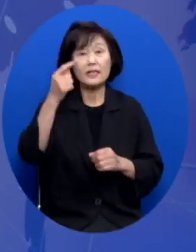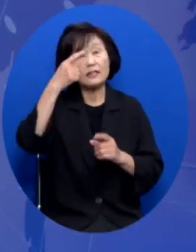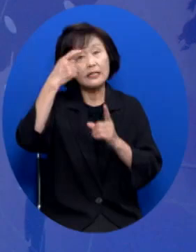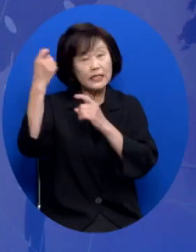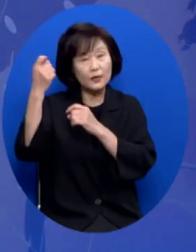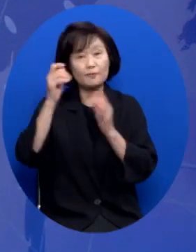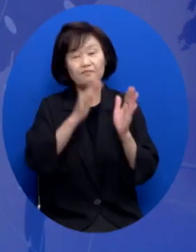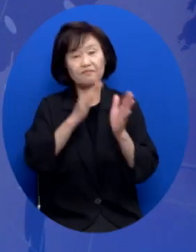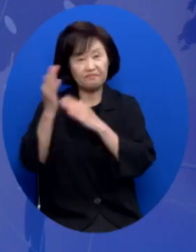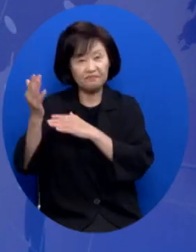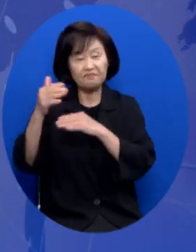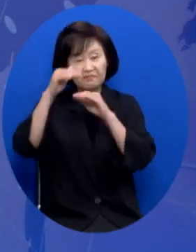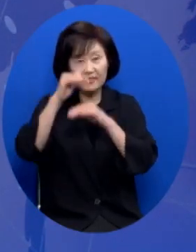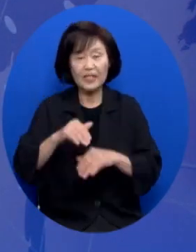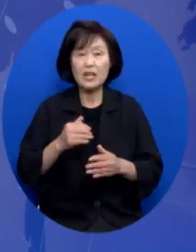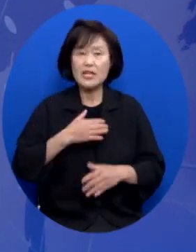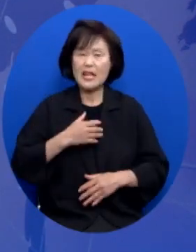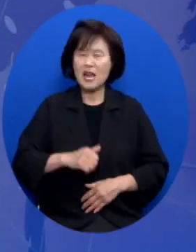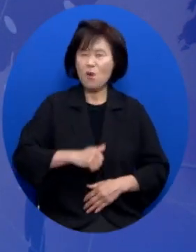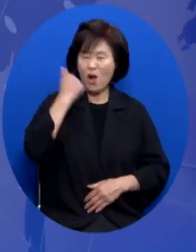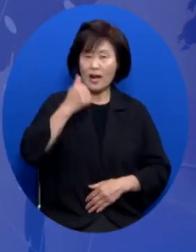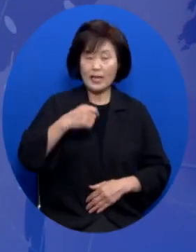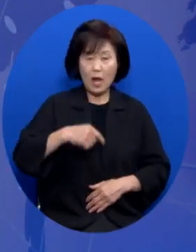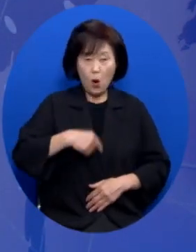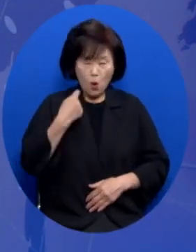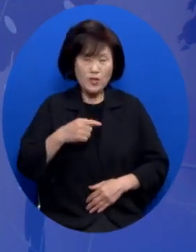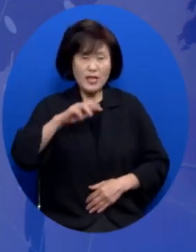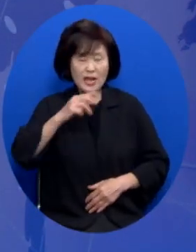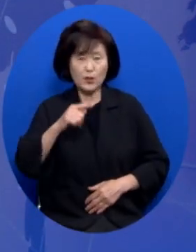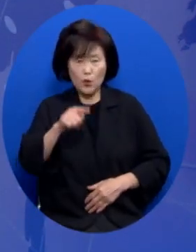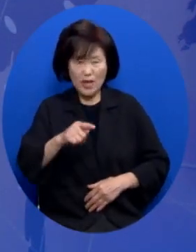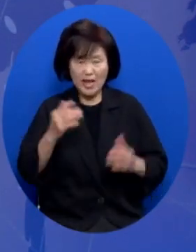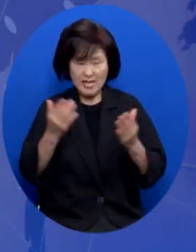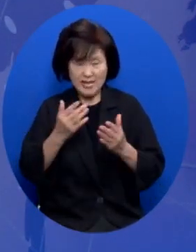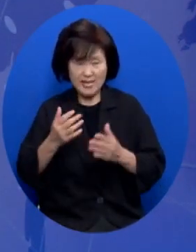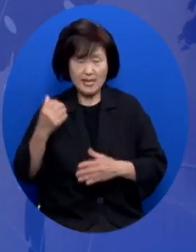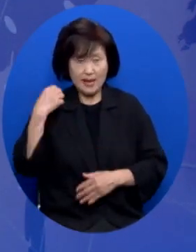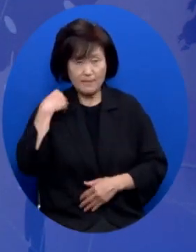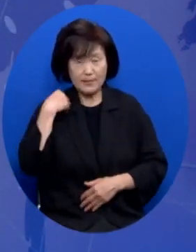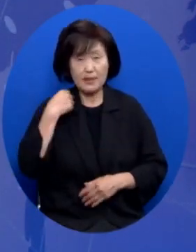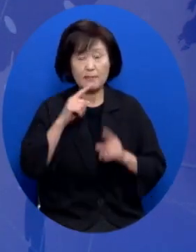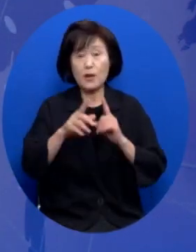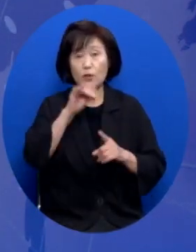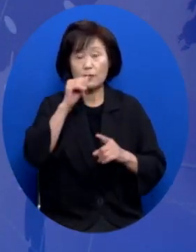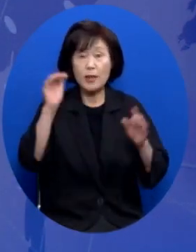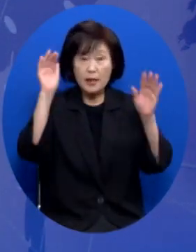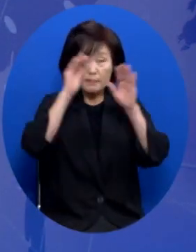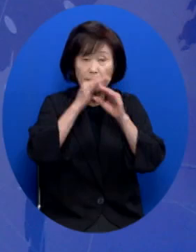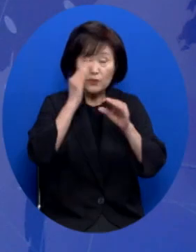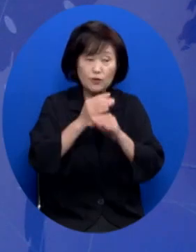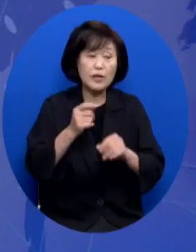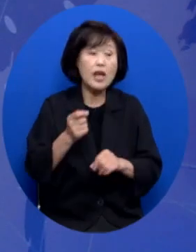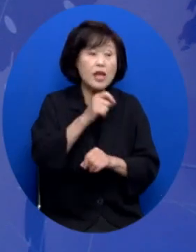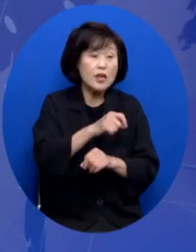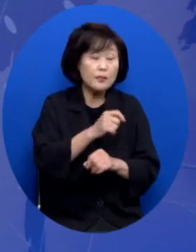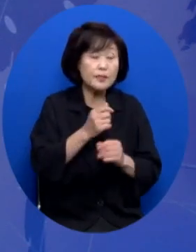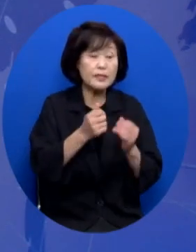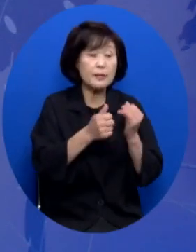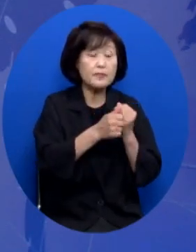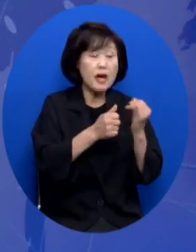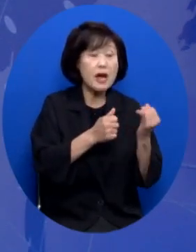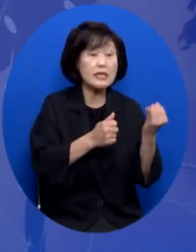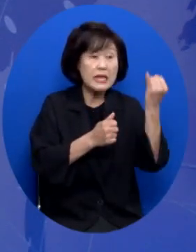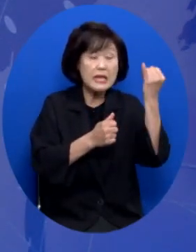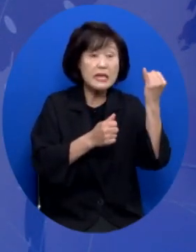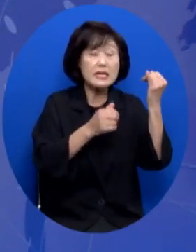내용입니다. 나는 화가 나 단독으로라도 하겠습니다라고 말한 뒤 밤중에 옆집 처형댁에서